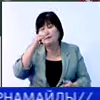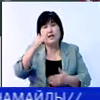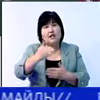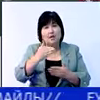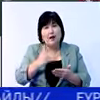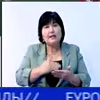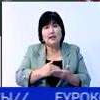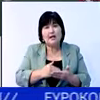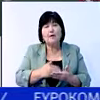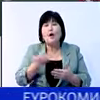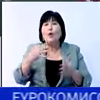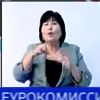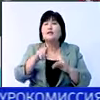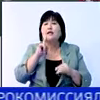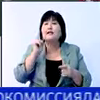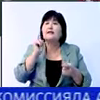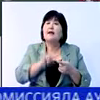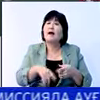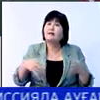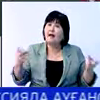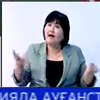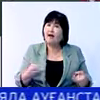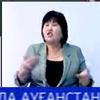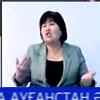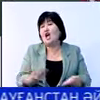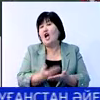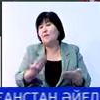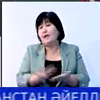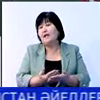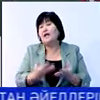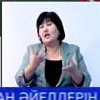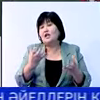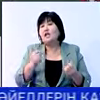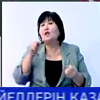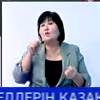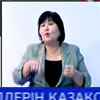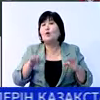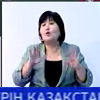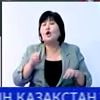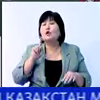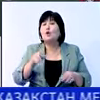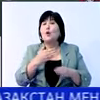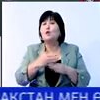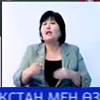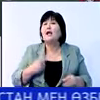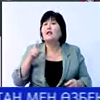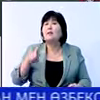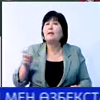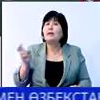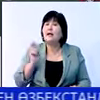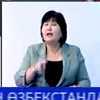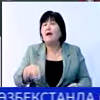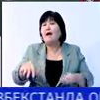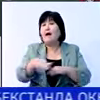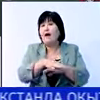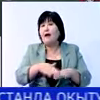бағдарламаларды, оның ішінде жастарға қатысты қажетті ақпараттарды және де бұл жерде сол саланың мамандары келіп